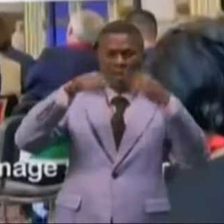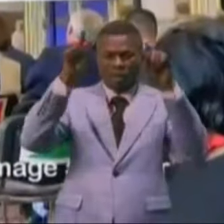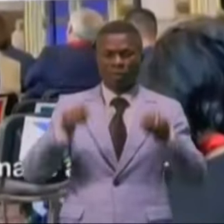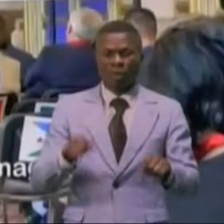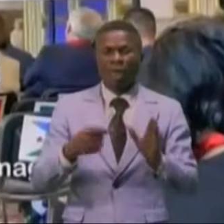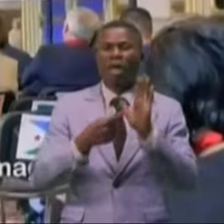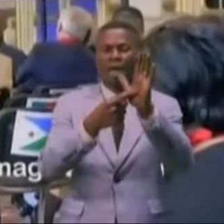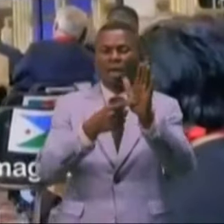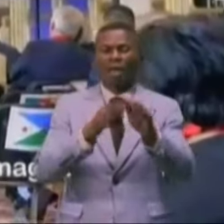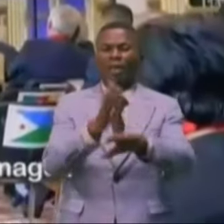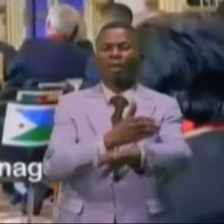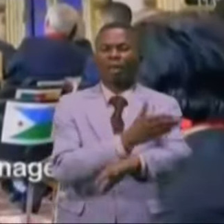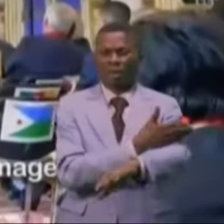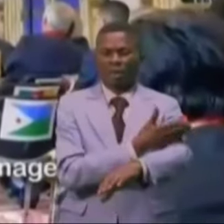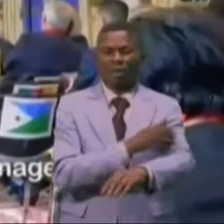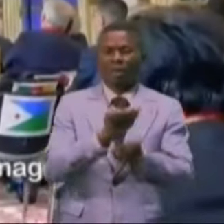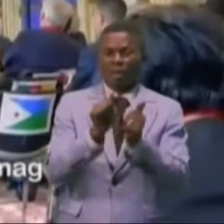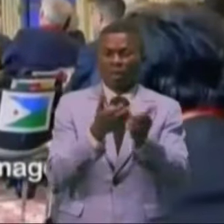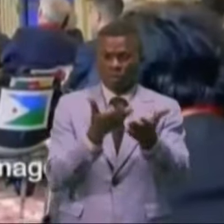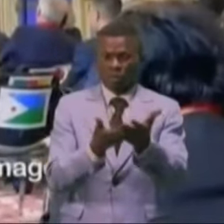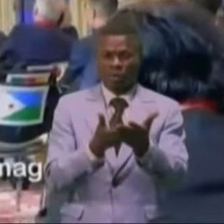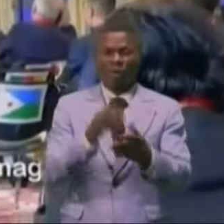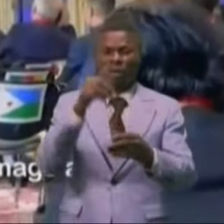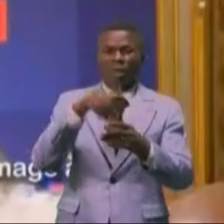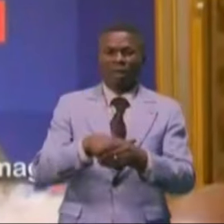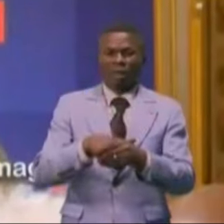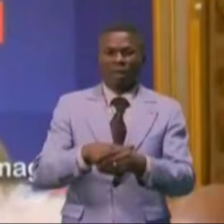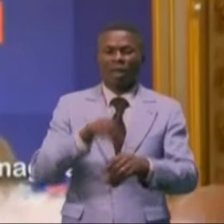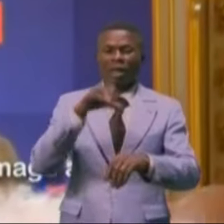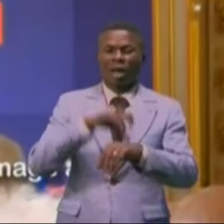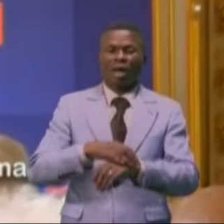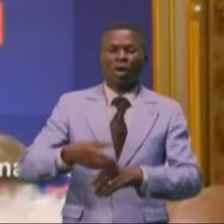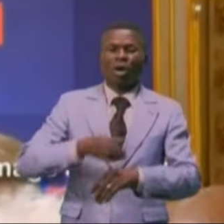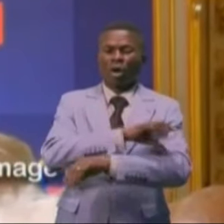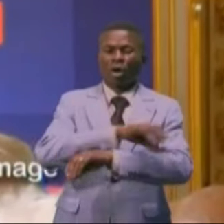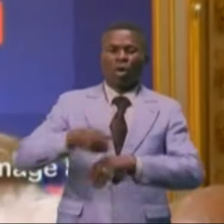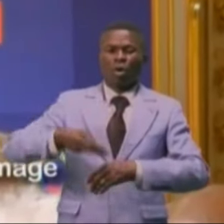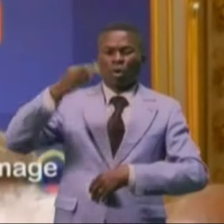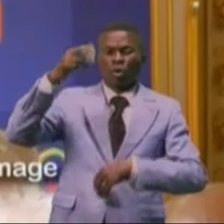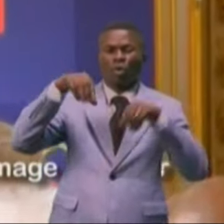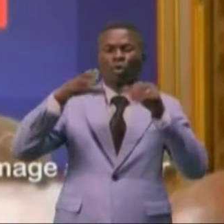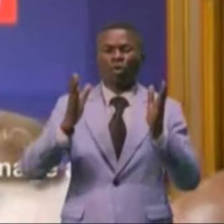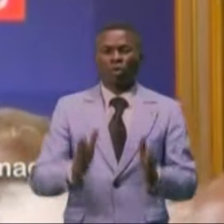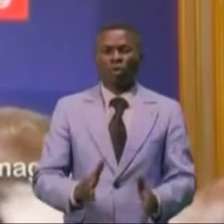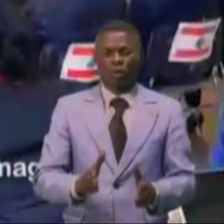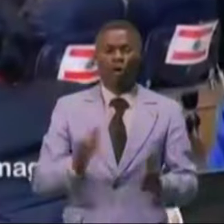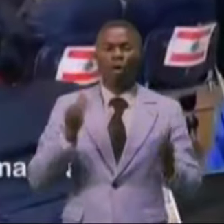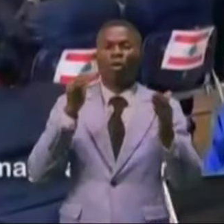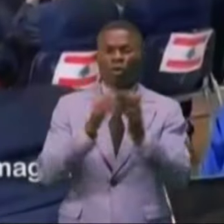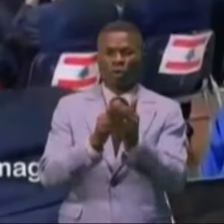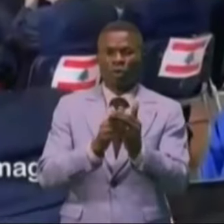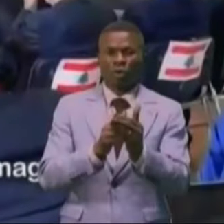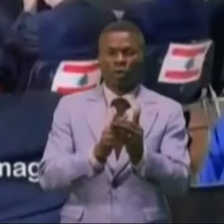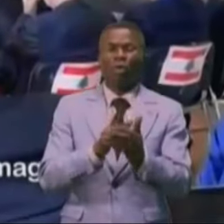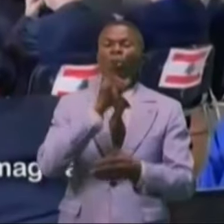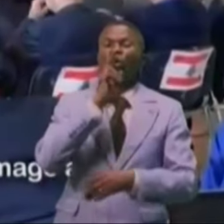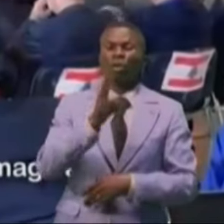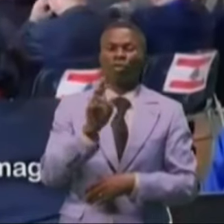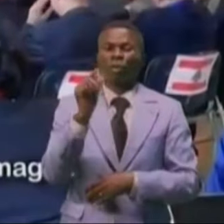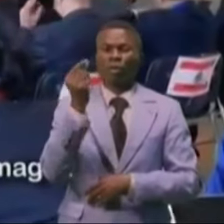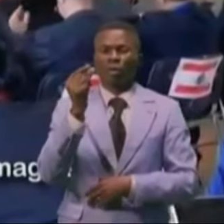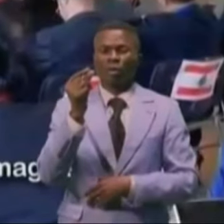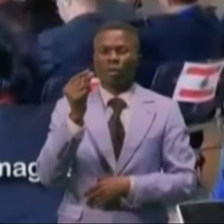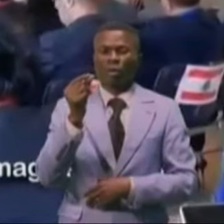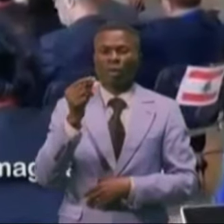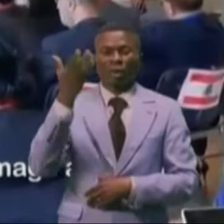démontré les avancées dans ce domaine à travers les arrêts de la Haute Cour congolaise face aux réalités numériques du monde